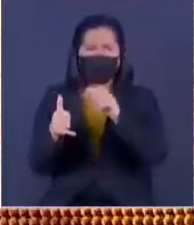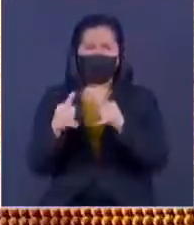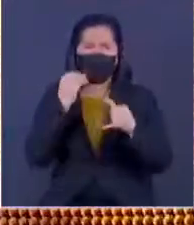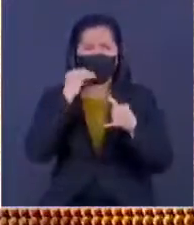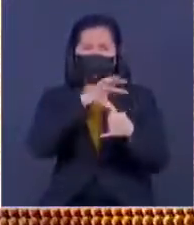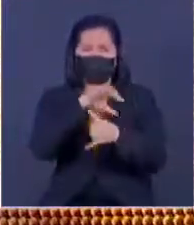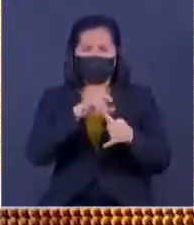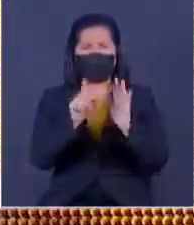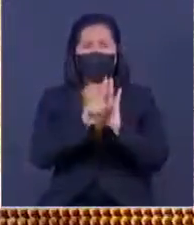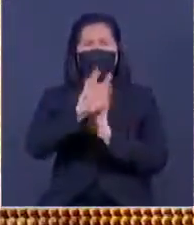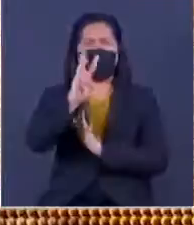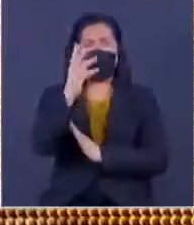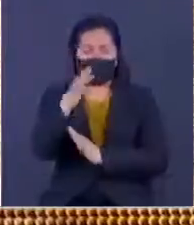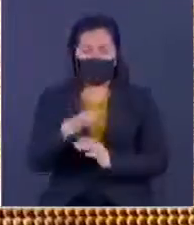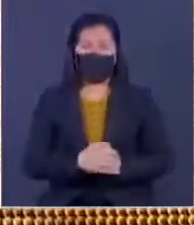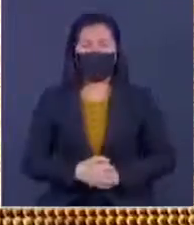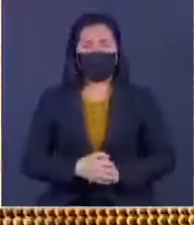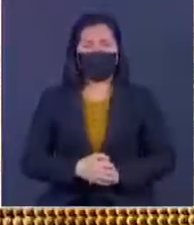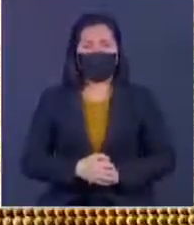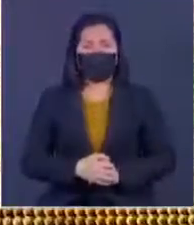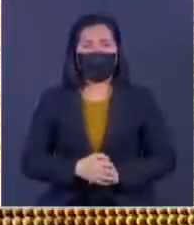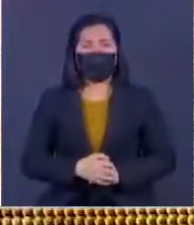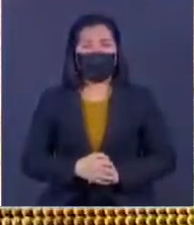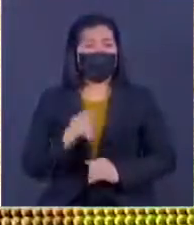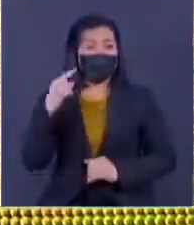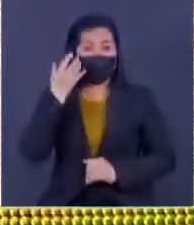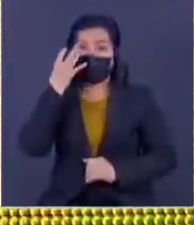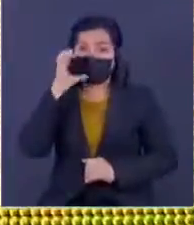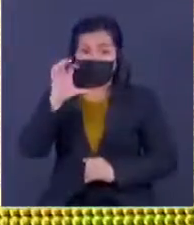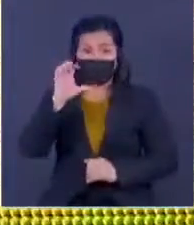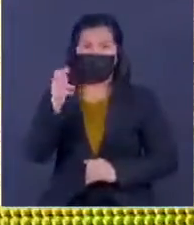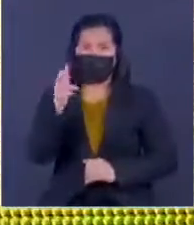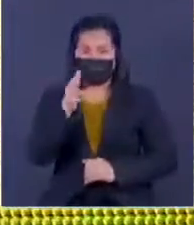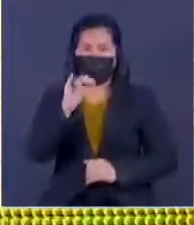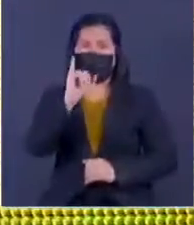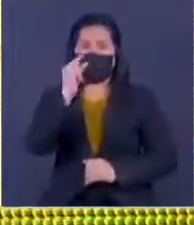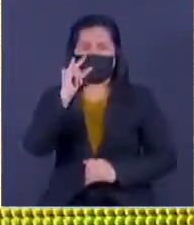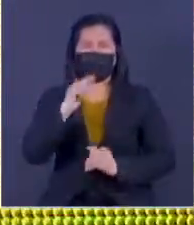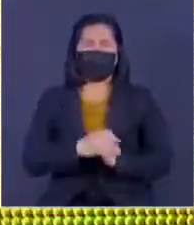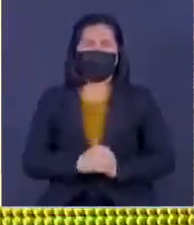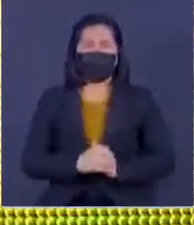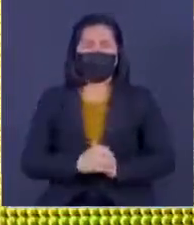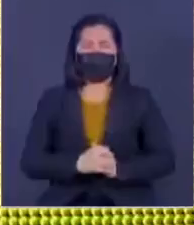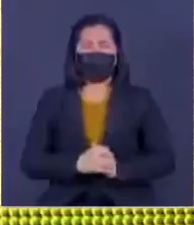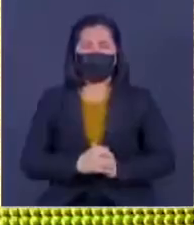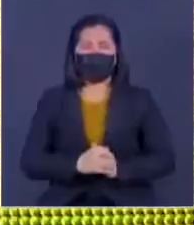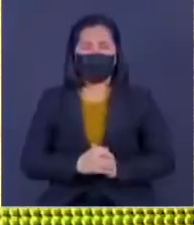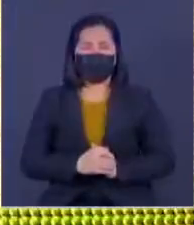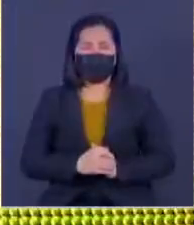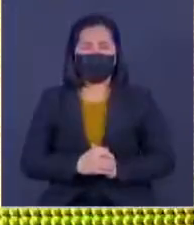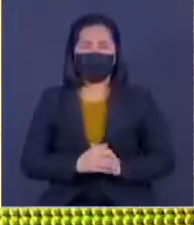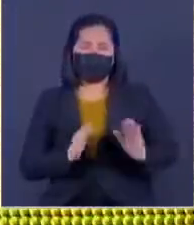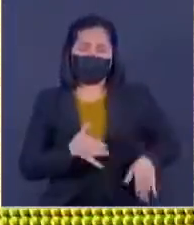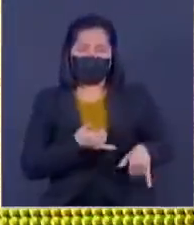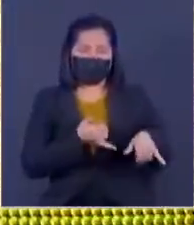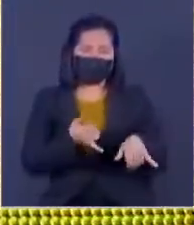บ้านเป็นครั้งที่6แล้วค่ะแต่ว่าล่าสุดนะคะคุณแต้วเขาดันไปโพสต์คลิปลง IG Story นะคะเป็นคลิปที่กำลังเดินจูงน้องหม